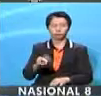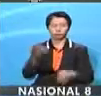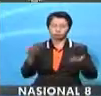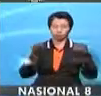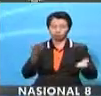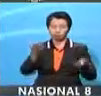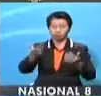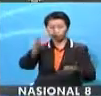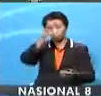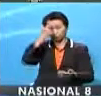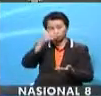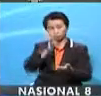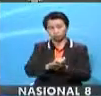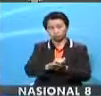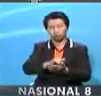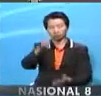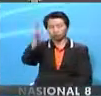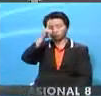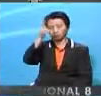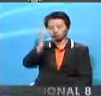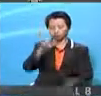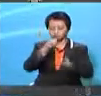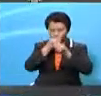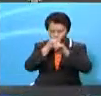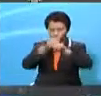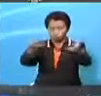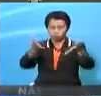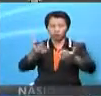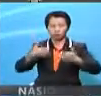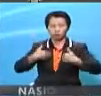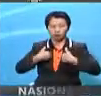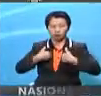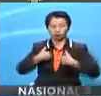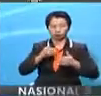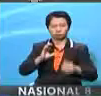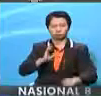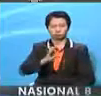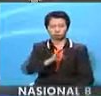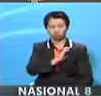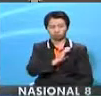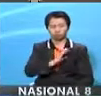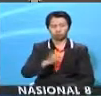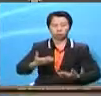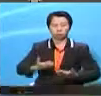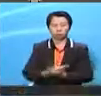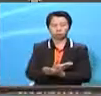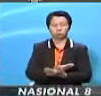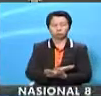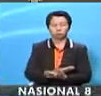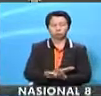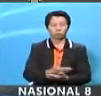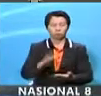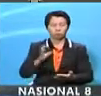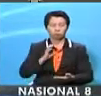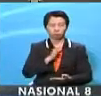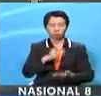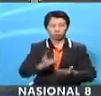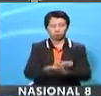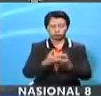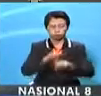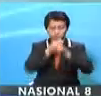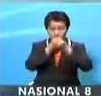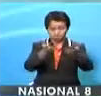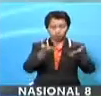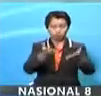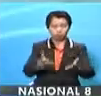mungkin disebabkan oleh itu juga kerajaan umumkan ada komiti economic committee yang baru diumumkan baru-baru